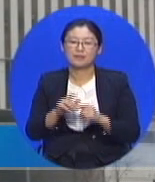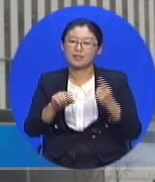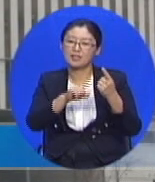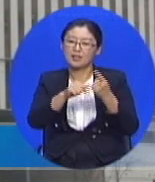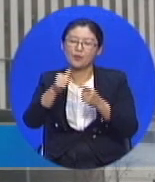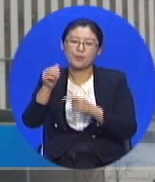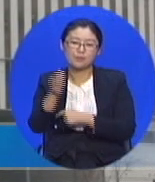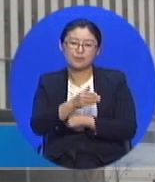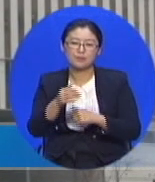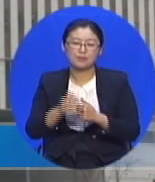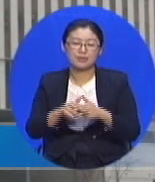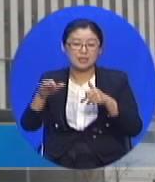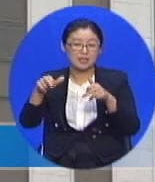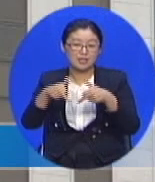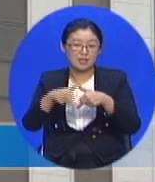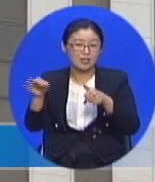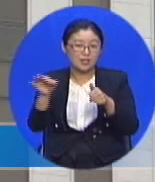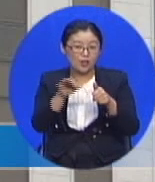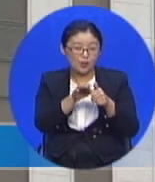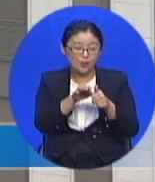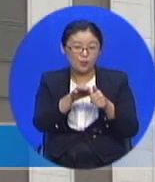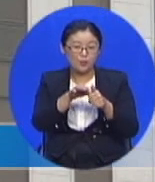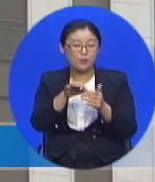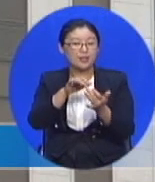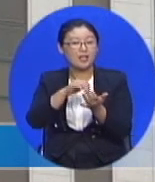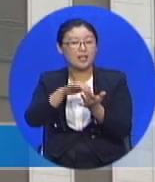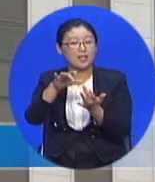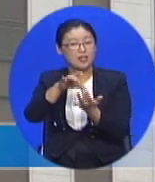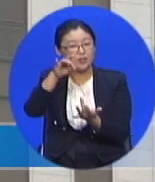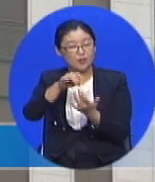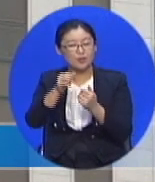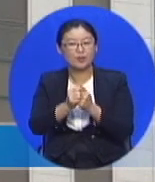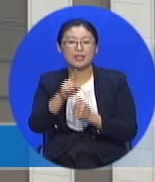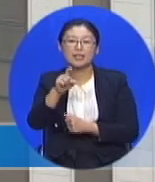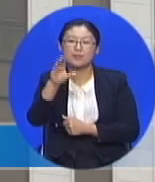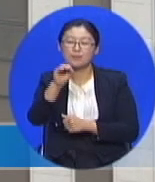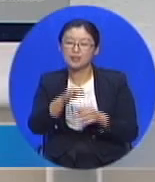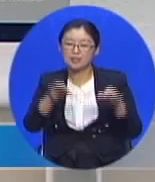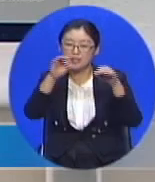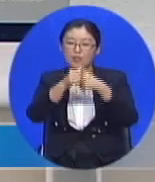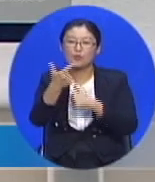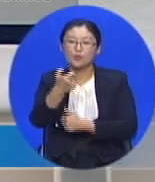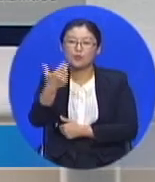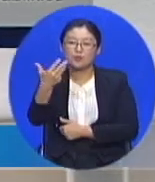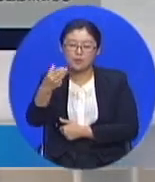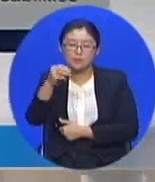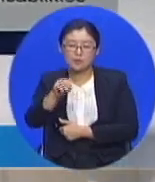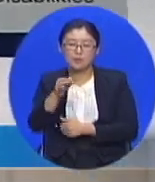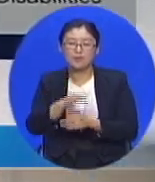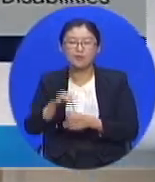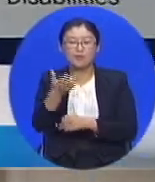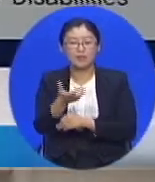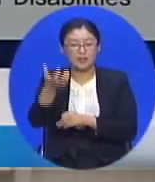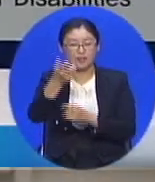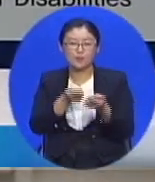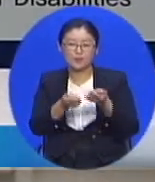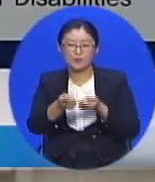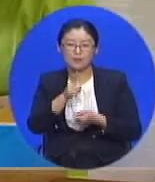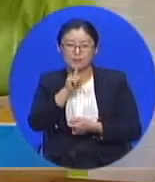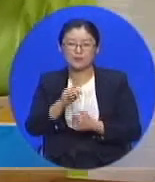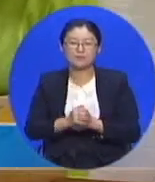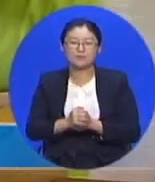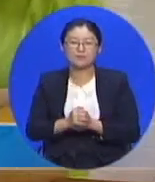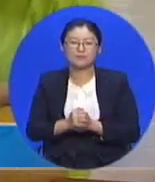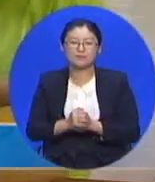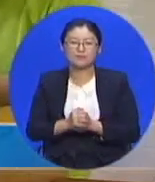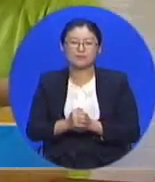이달부터 장애인연금 지급 대상자 선정 기준액을 10만 원 인상해 68만 원으로 상향해 지급한다고 설명했습니다.